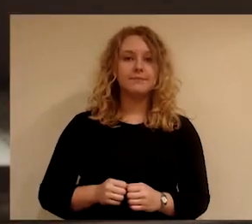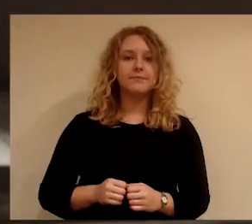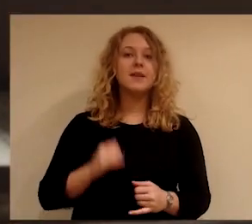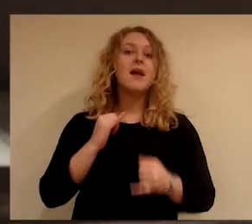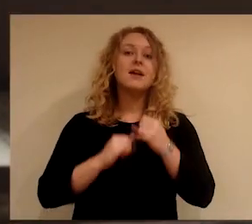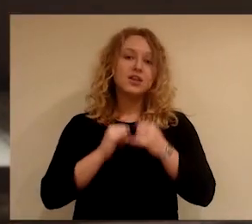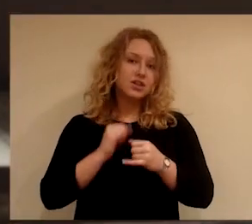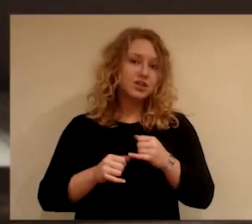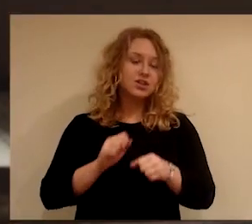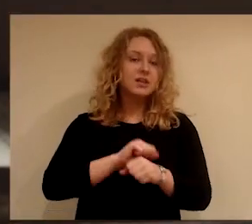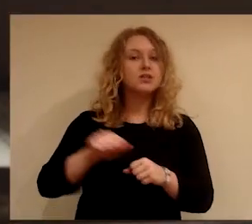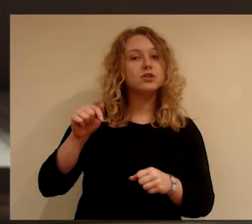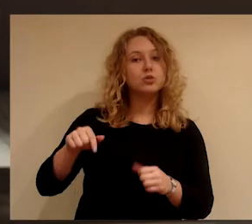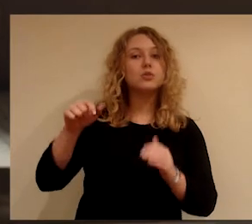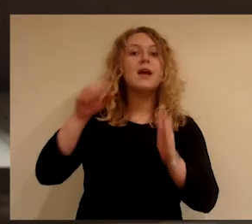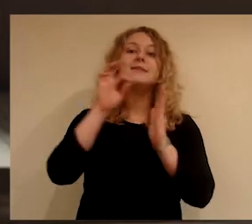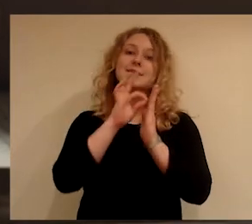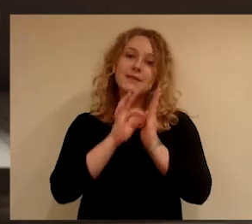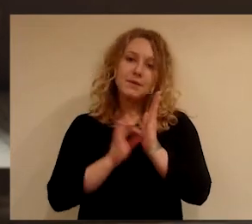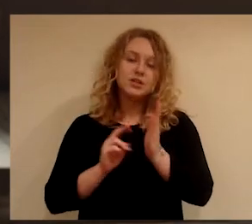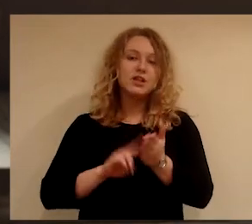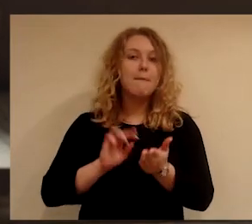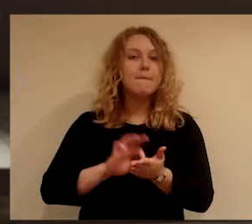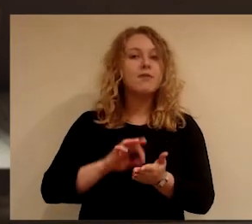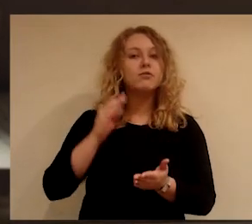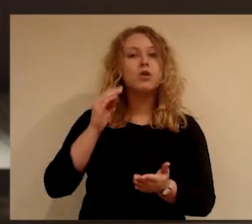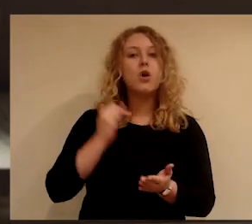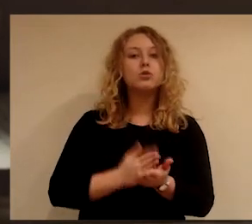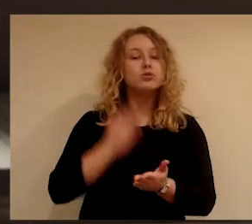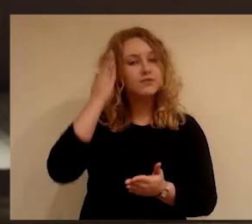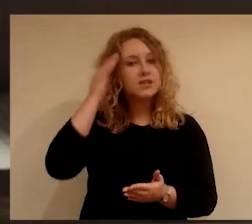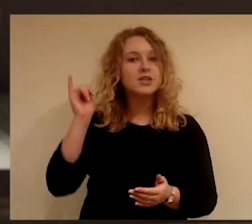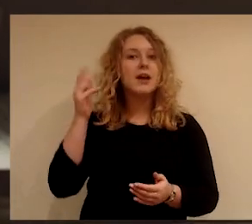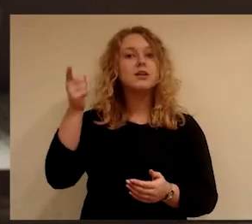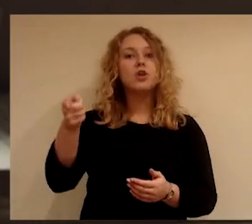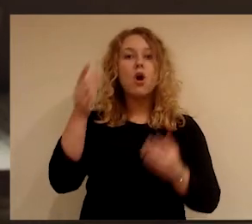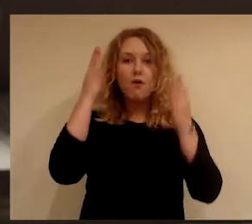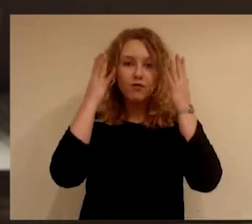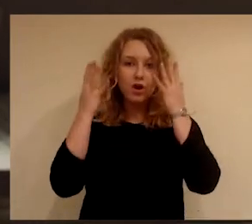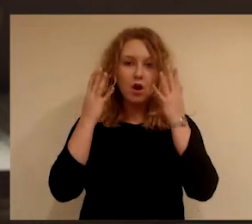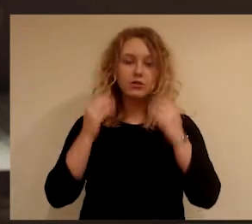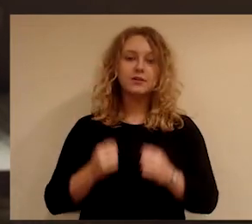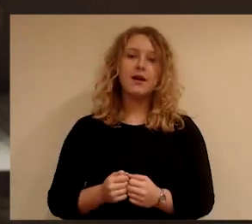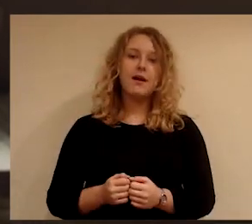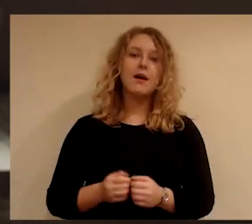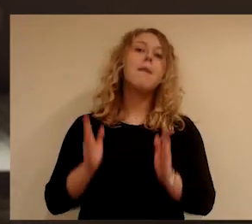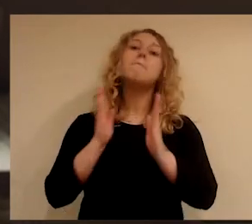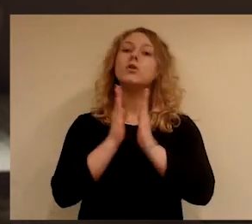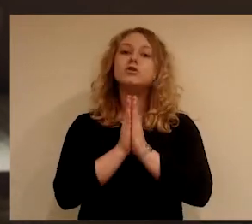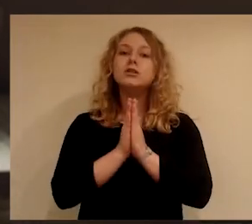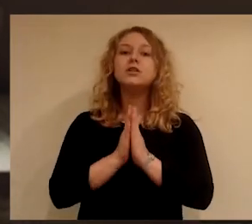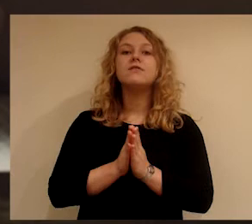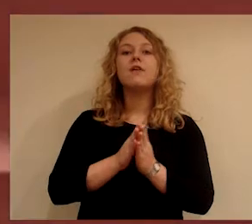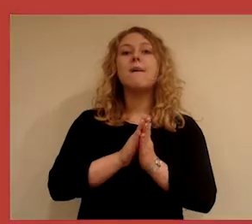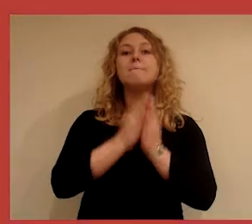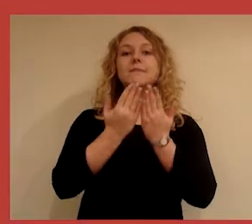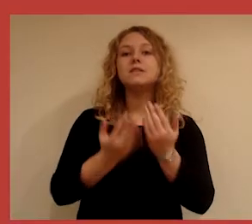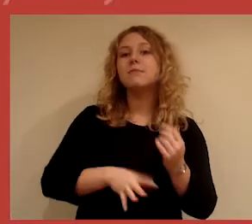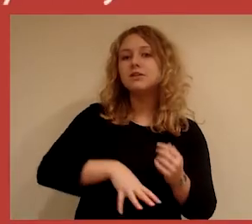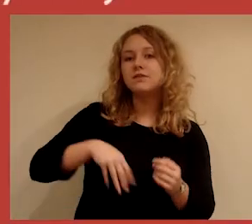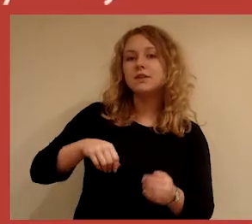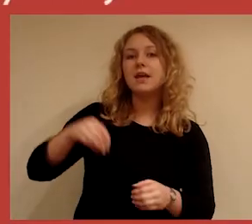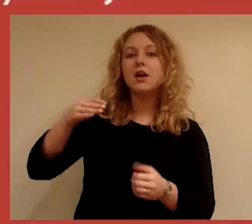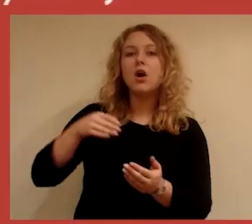wspólnotą. Jeśli jesteś tutaj systematycznie, na pewno już wiesz, jak to wygląda. Medytację Pisma